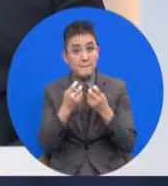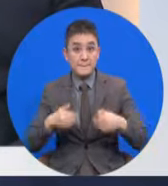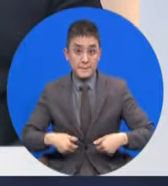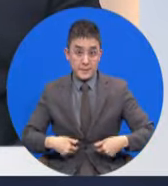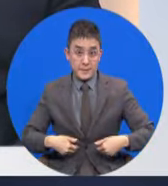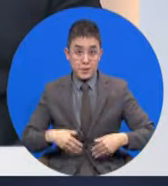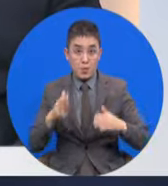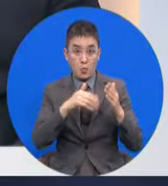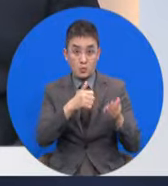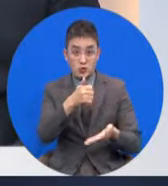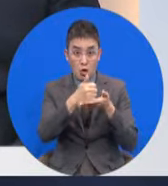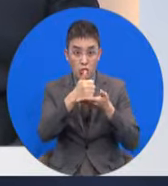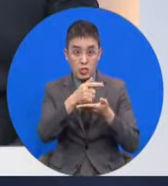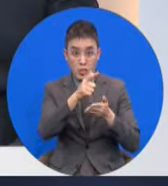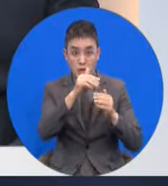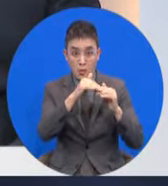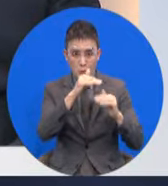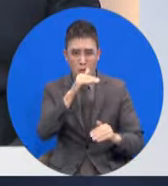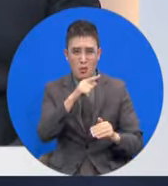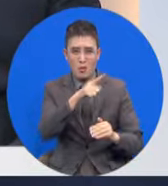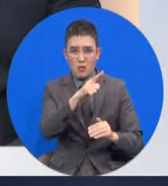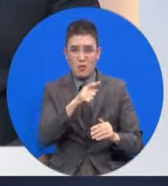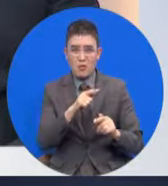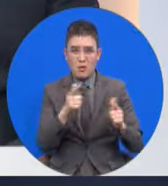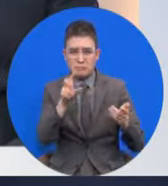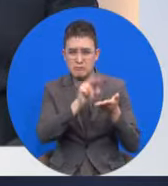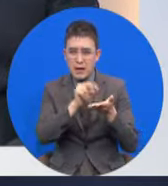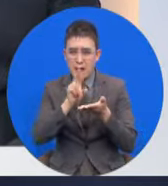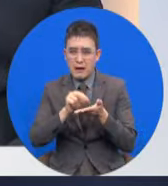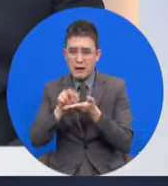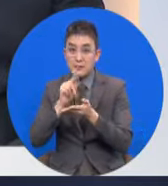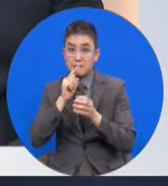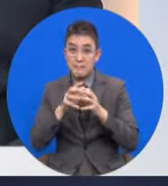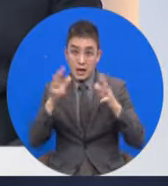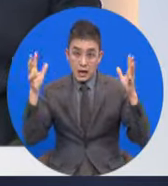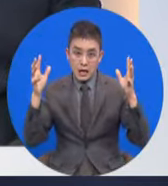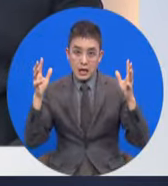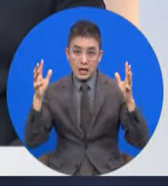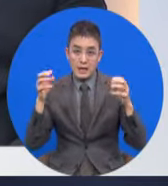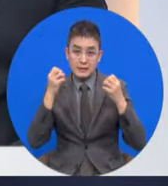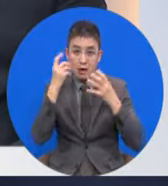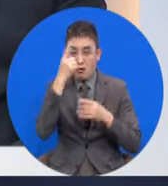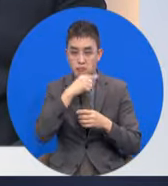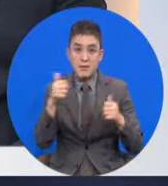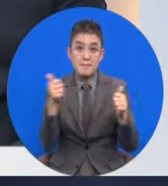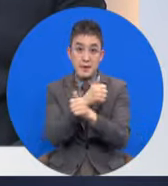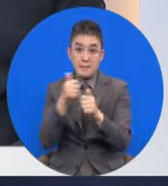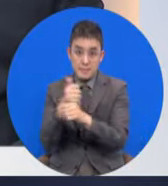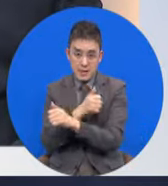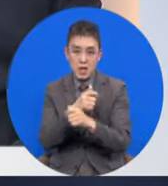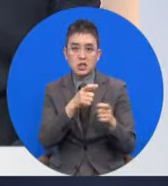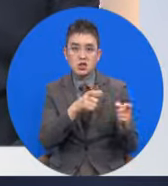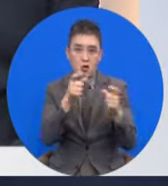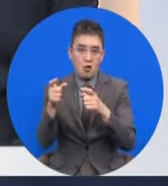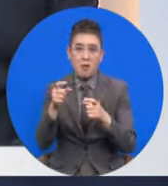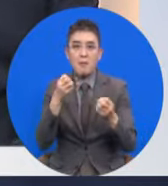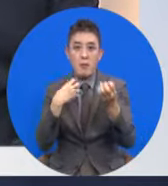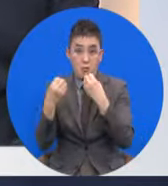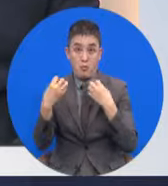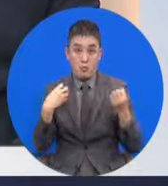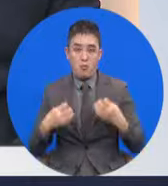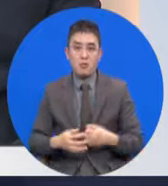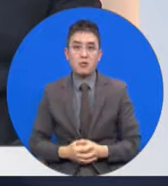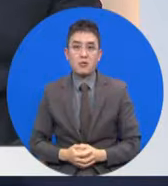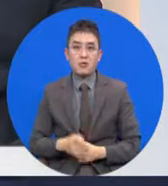갈등이 있었지만 결과적으로 현역 교체라든가 세대 교체를 이루었다는 평가가 지역에서 나오고 있고 그럼 이제 그